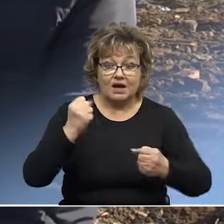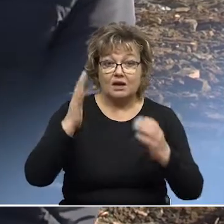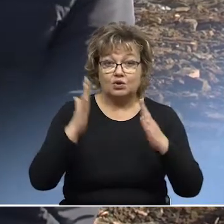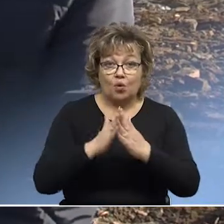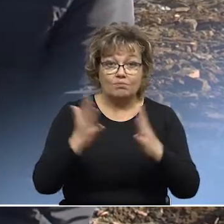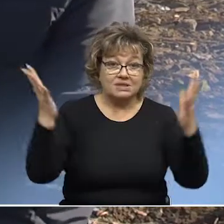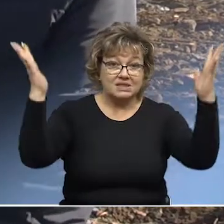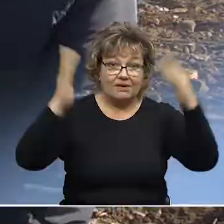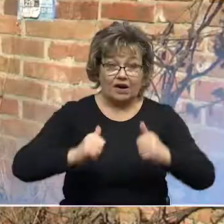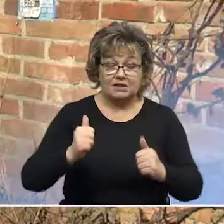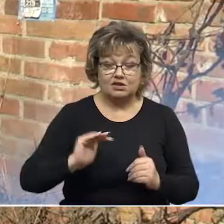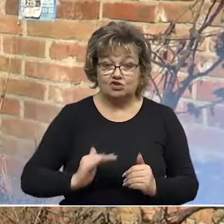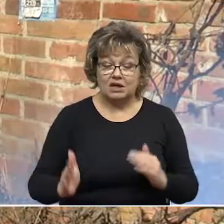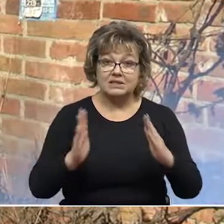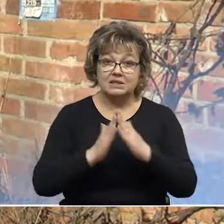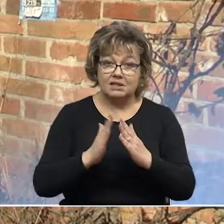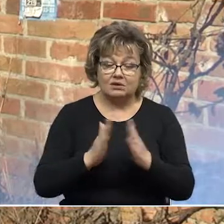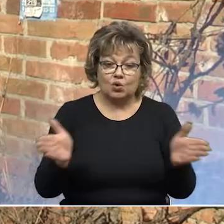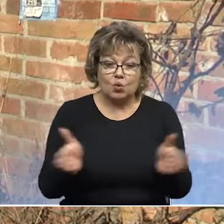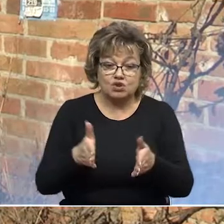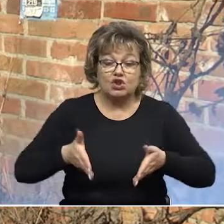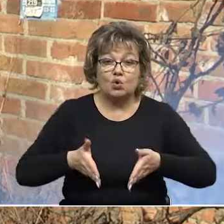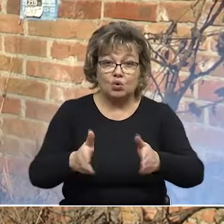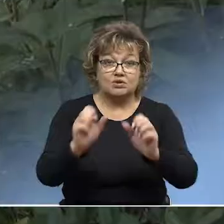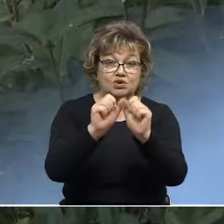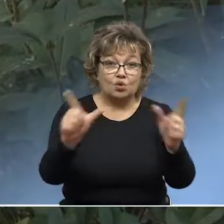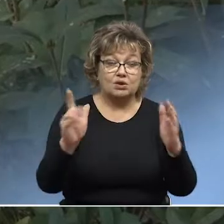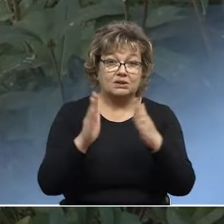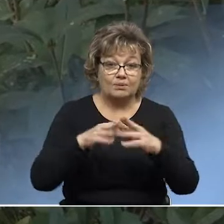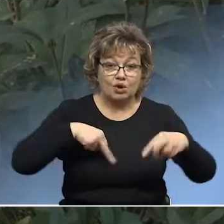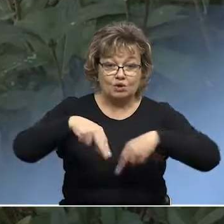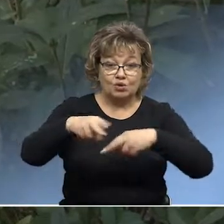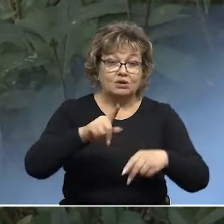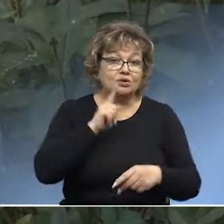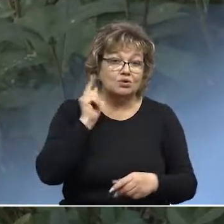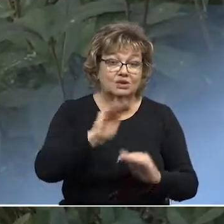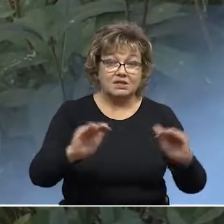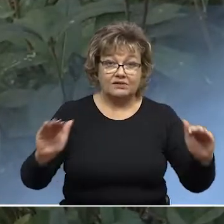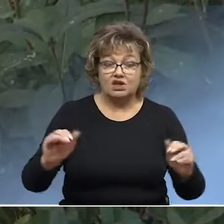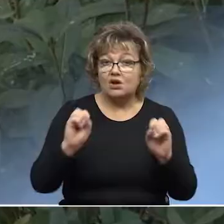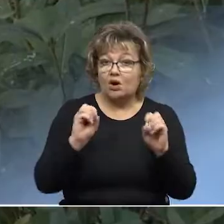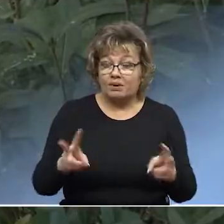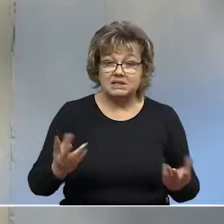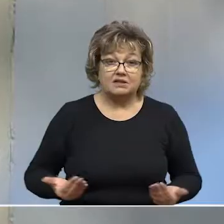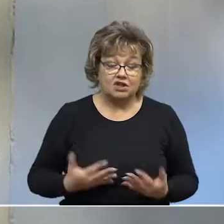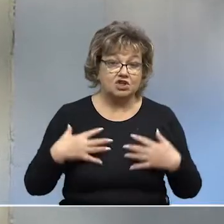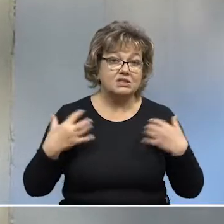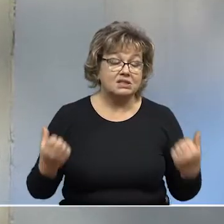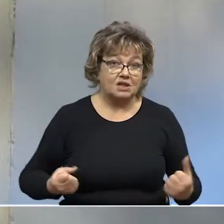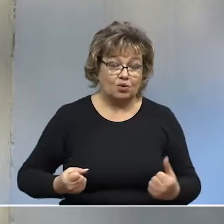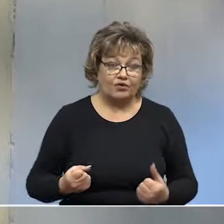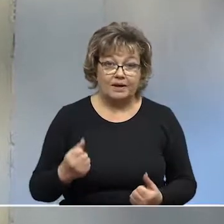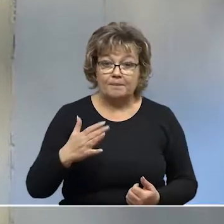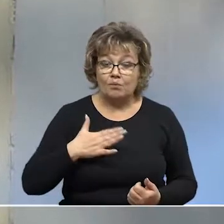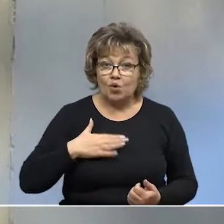дом просто завалится нам на голову. Частный сектор, узкие улицы, и по ним в школу и домой топают юные ростовчане, теперь с опаской для жизни и